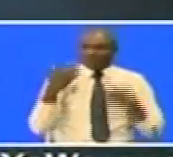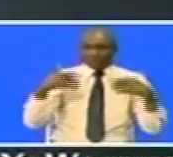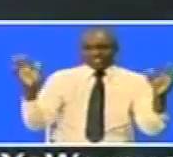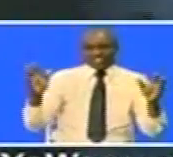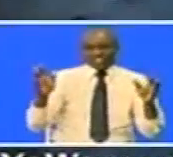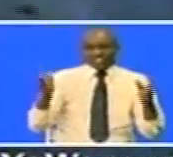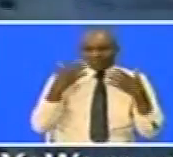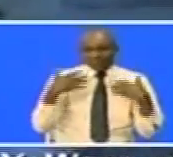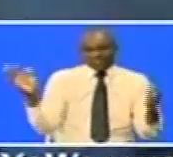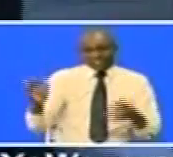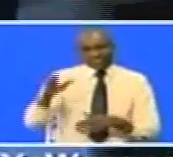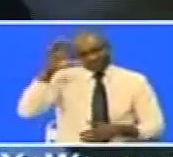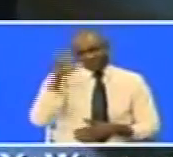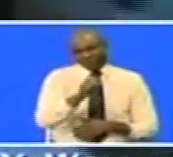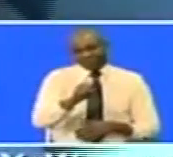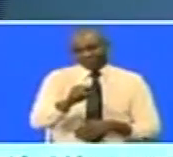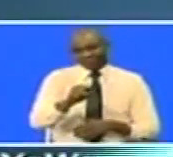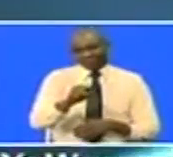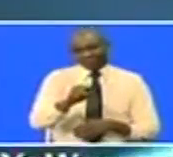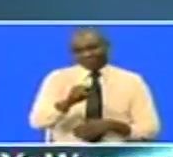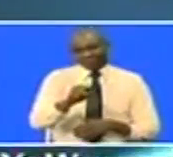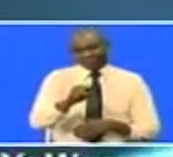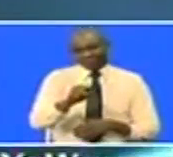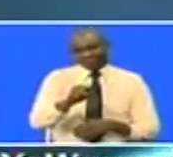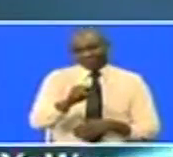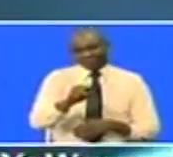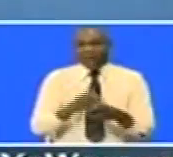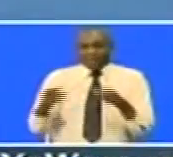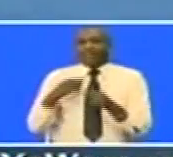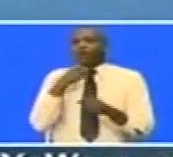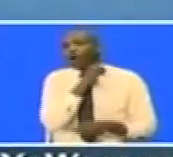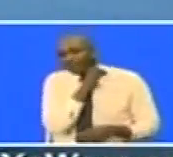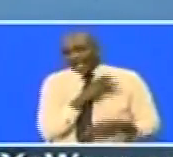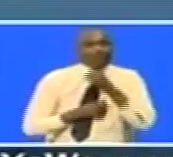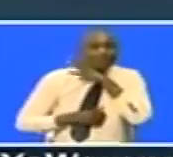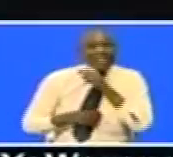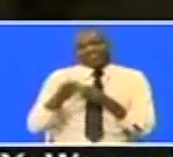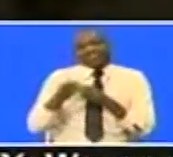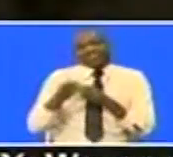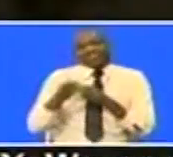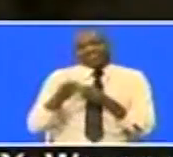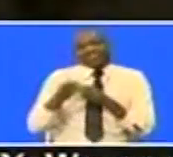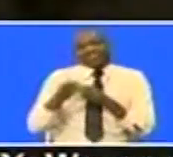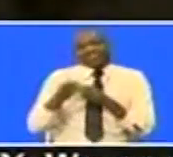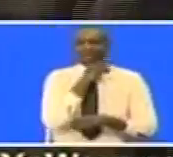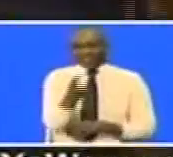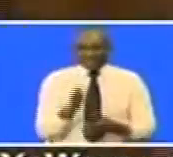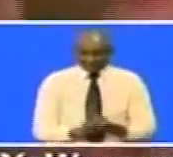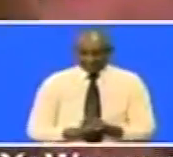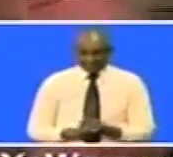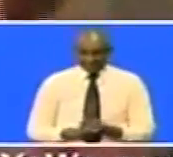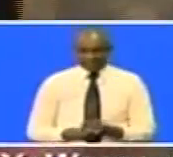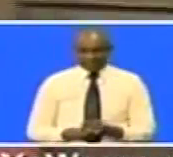Mkono wa sheria ulichukua mkondo mara moja licha ya mabishano na utetezi kutoka kwa baadhi ya wafanyikazi.